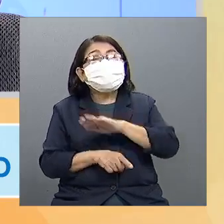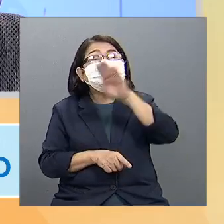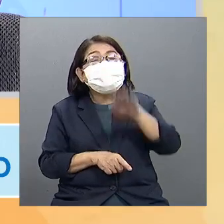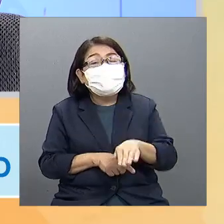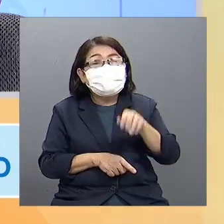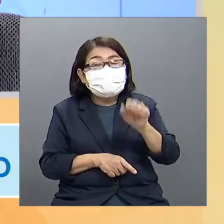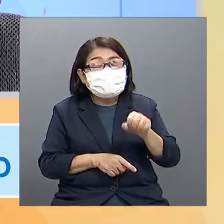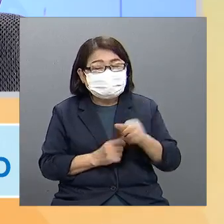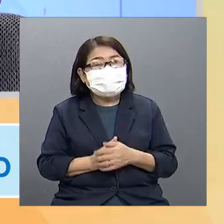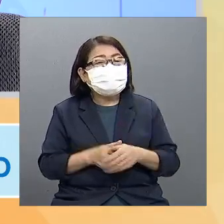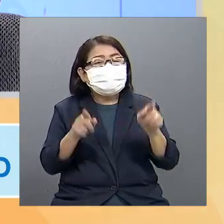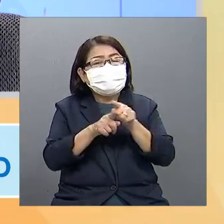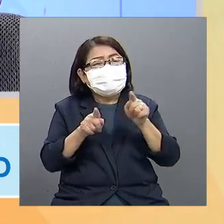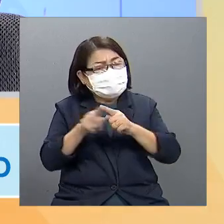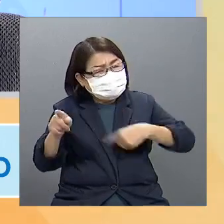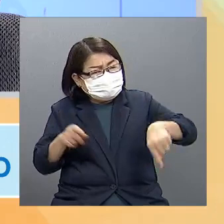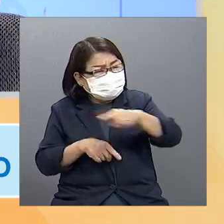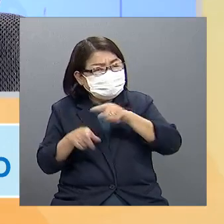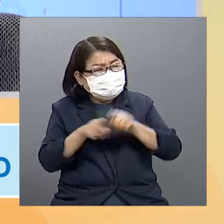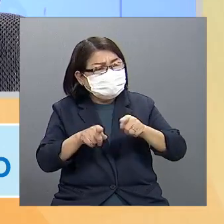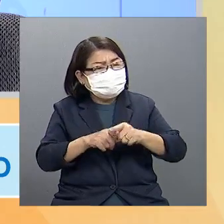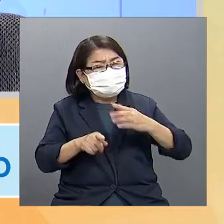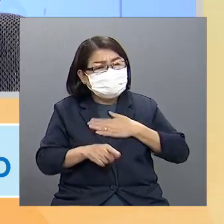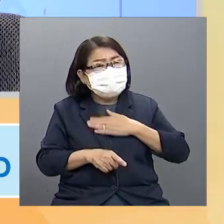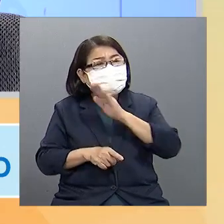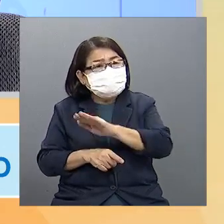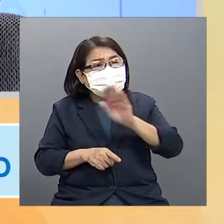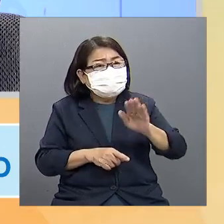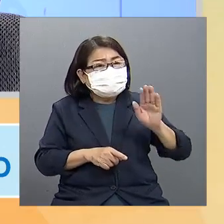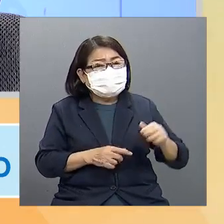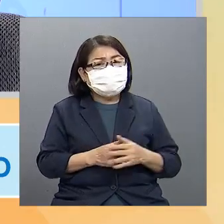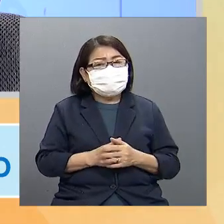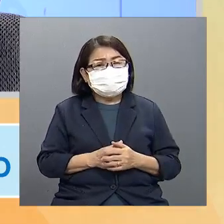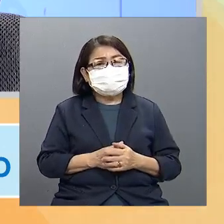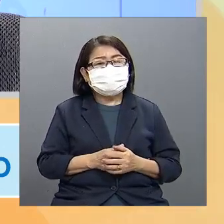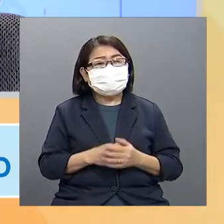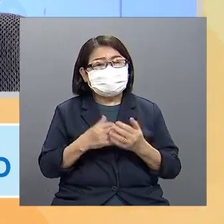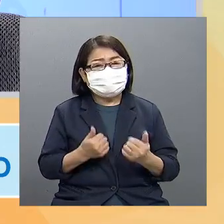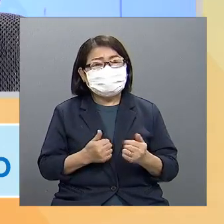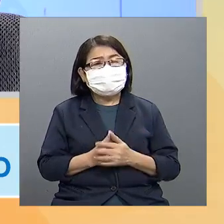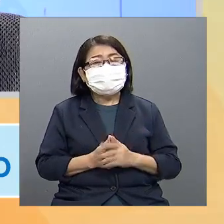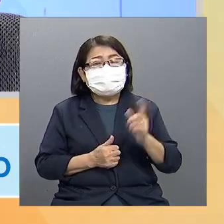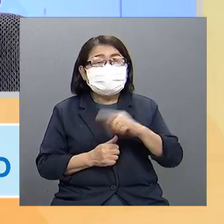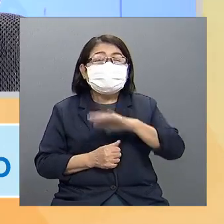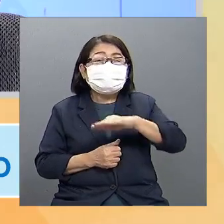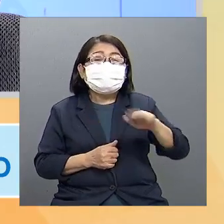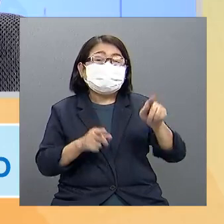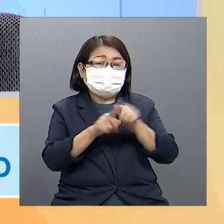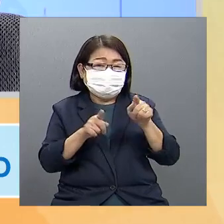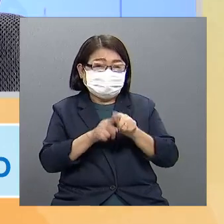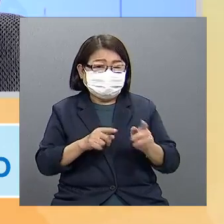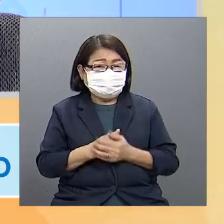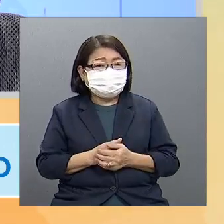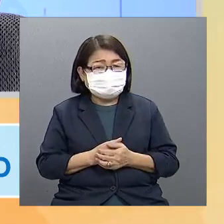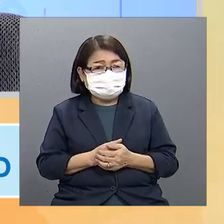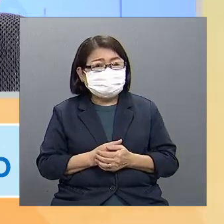นในบ้านควรมีพื้นที่ส่วนตัวของตัวเองเพราะฉะนั้นเด็กโตเขาจะไม่เล่นที่พื้นขีดเขียนอย่างนี้ใ